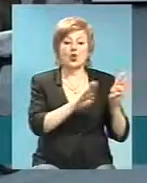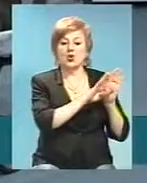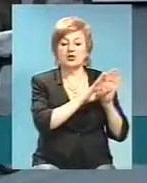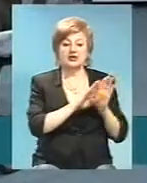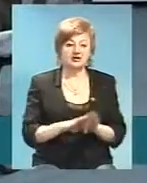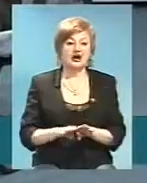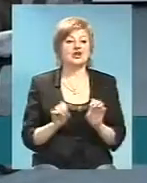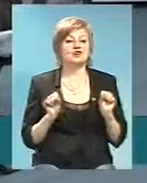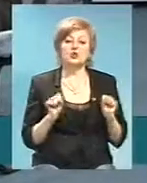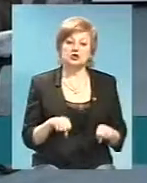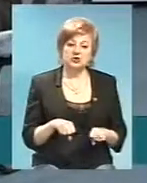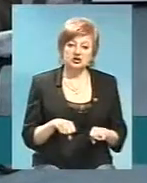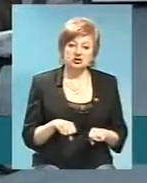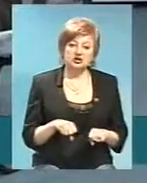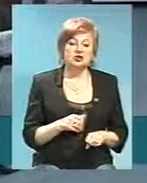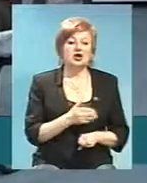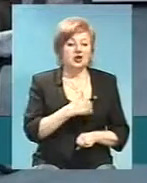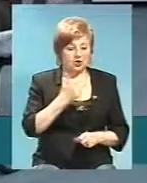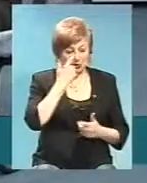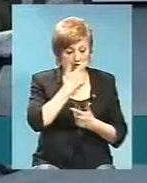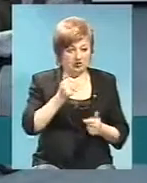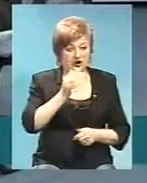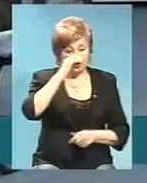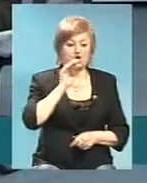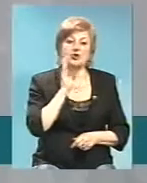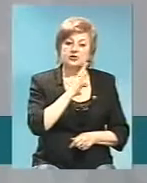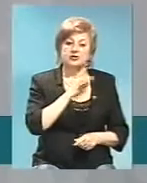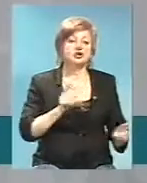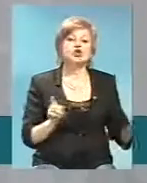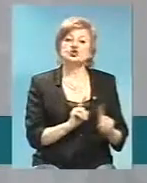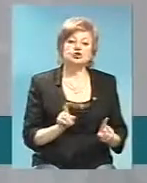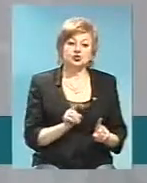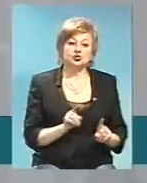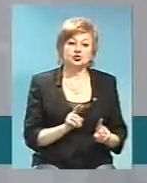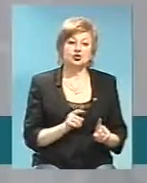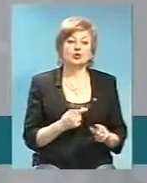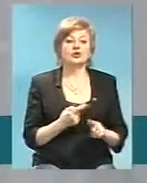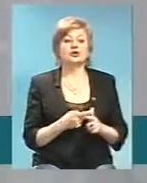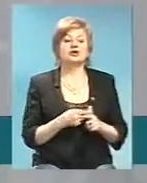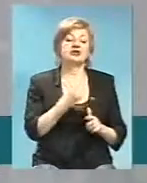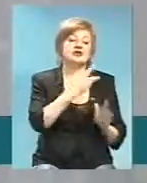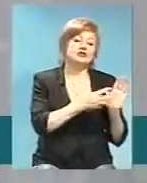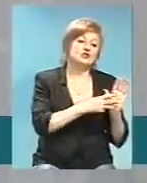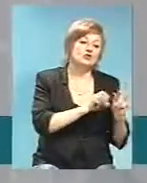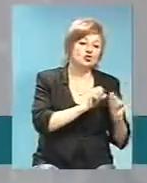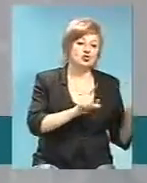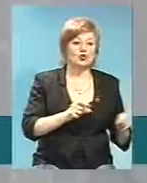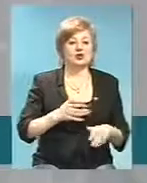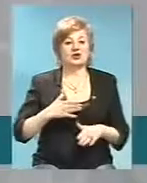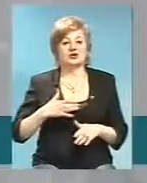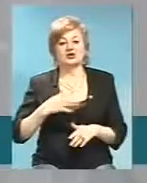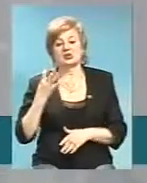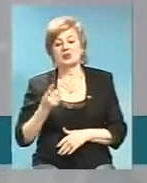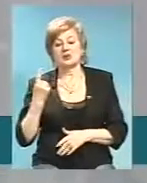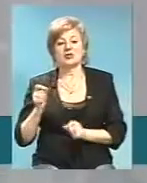рівні можливості. Хочу запевнити батьків у тому, що чи в 28-й гімназії, чи в нашій